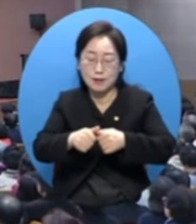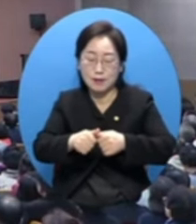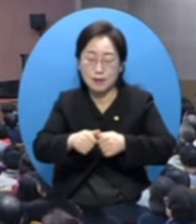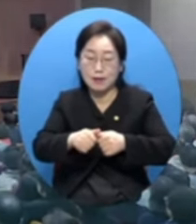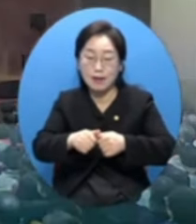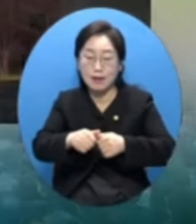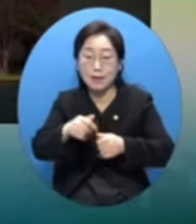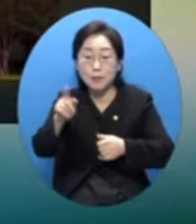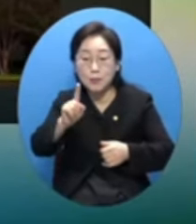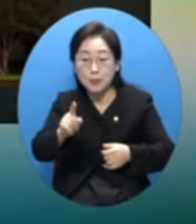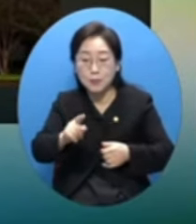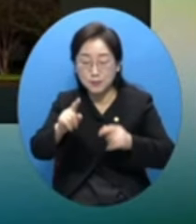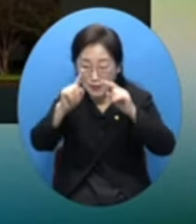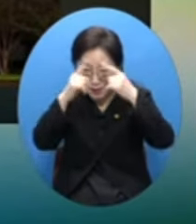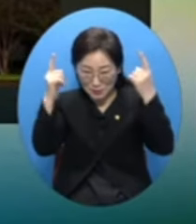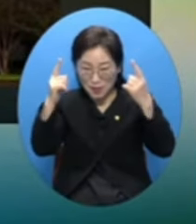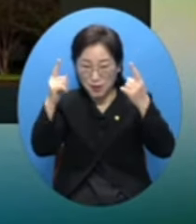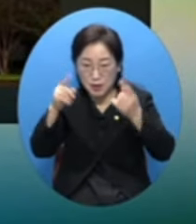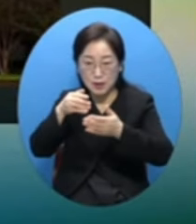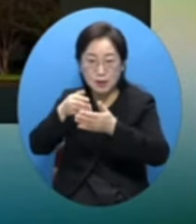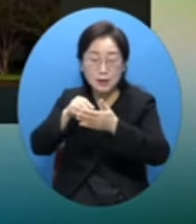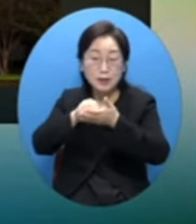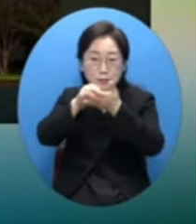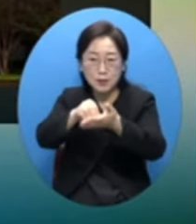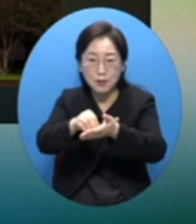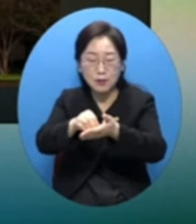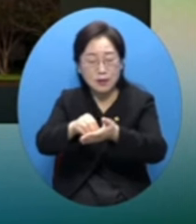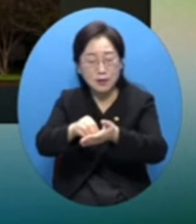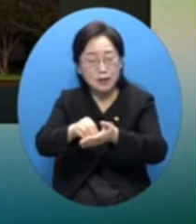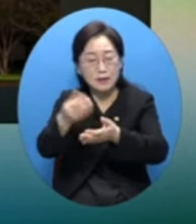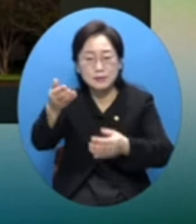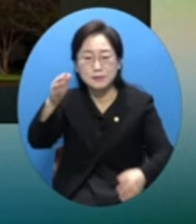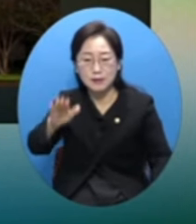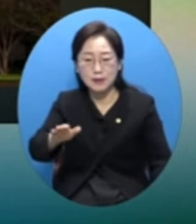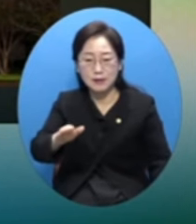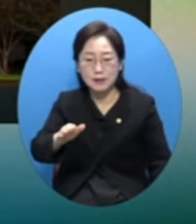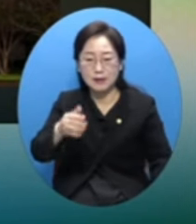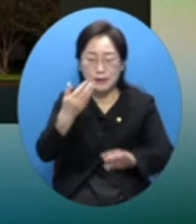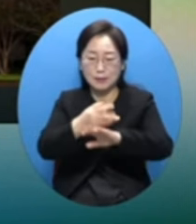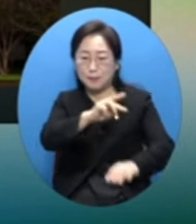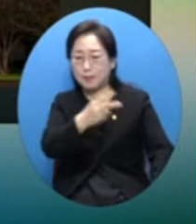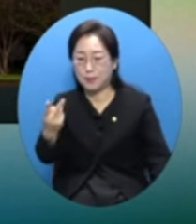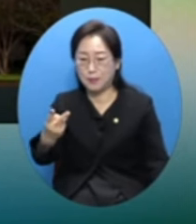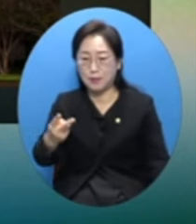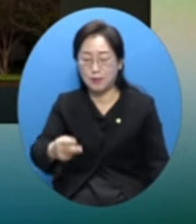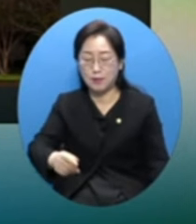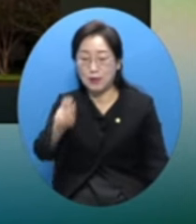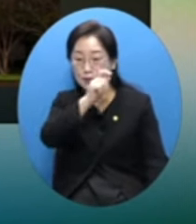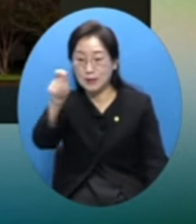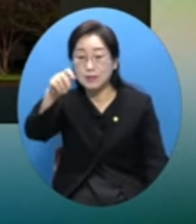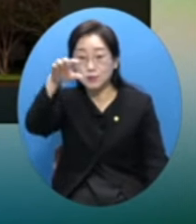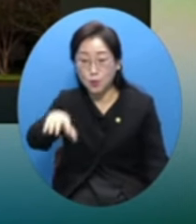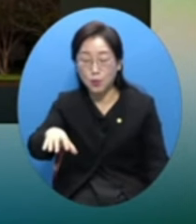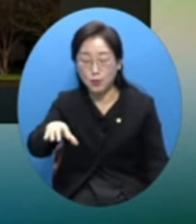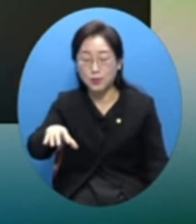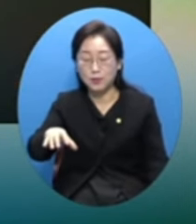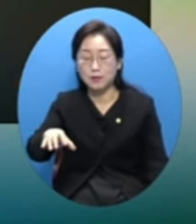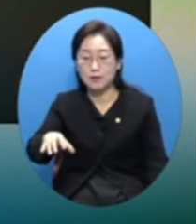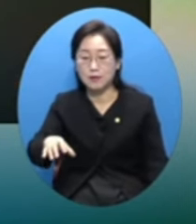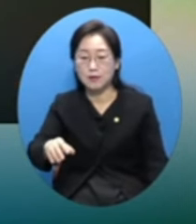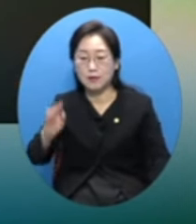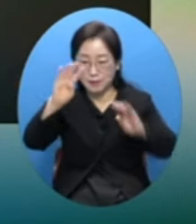입학했다가 그 달라스 명문인 텍사스 명문 오스틴 텍사스 대학에